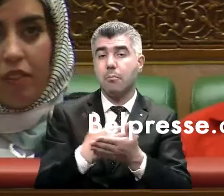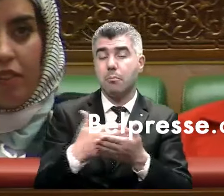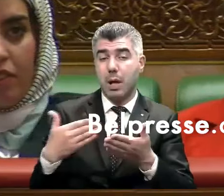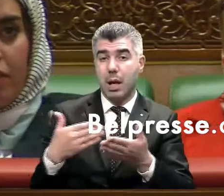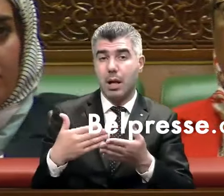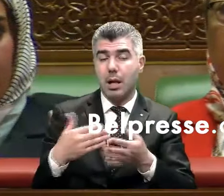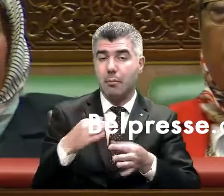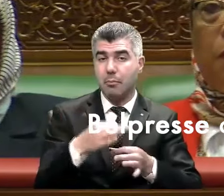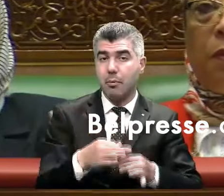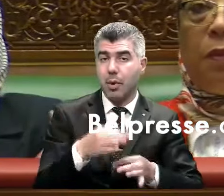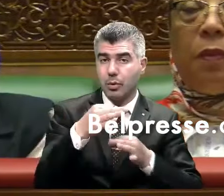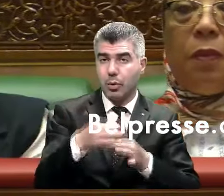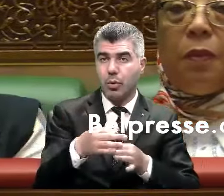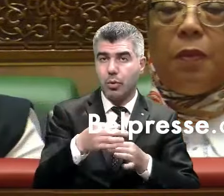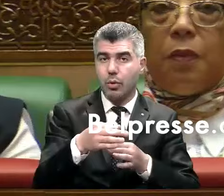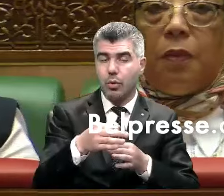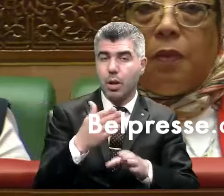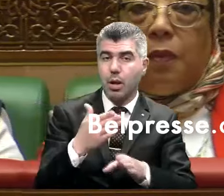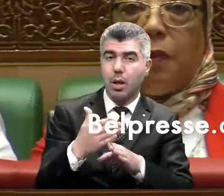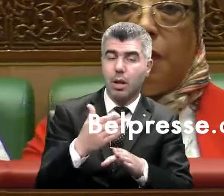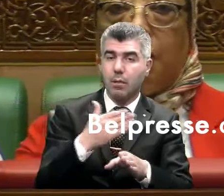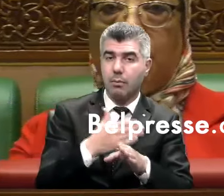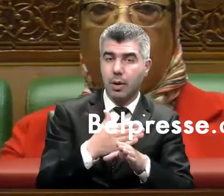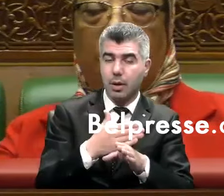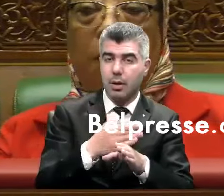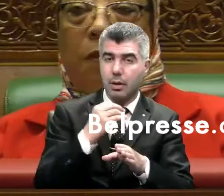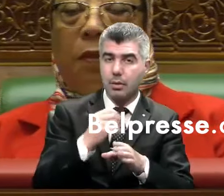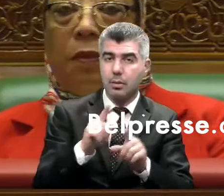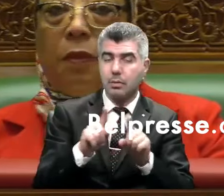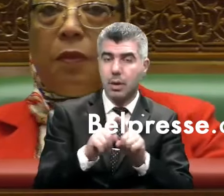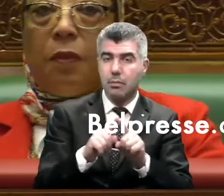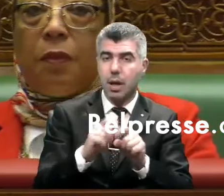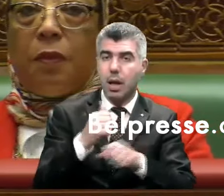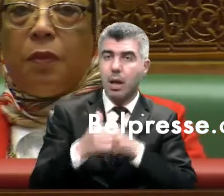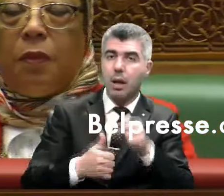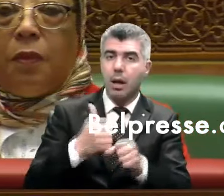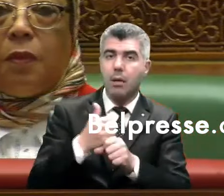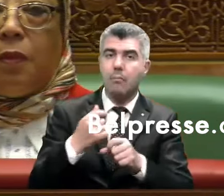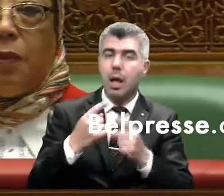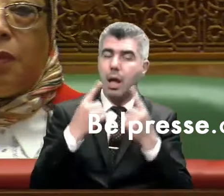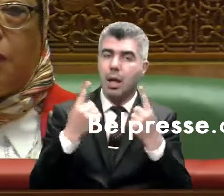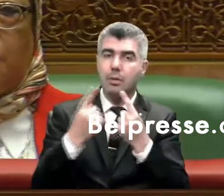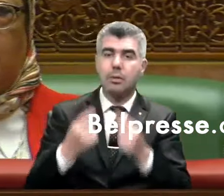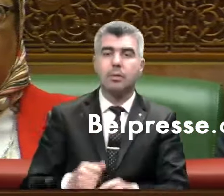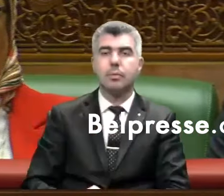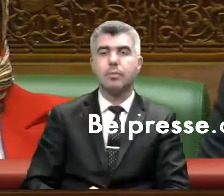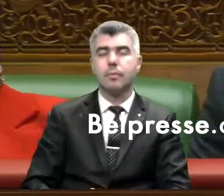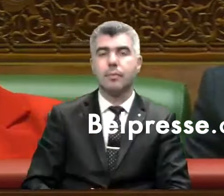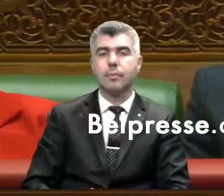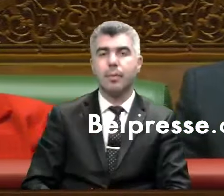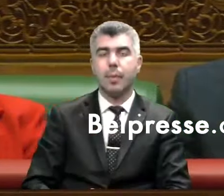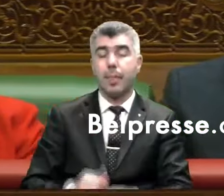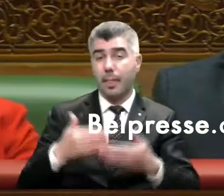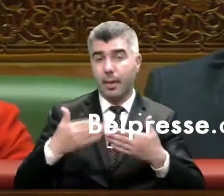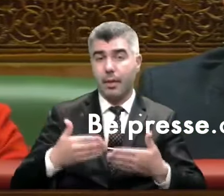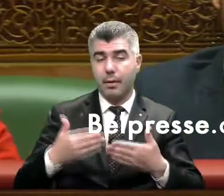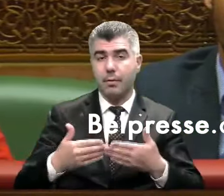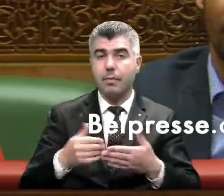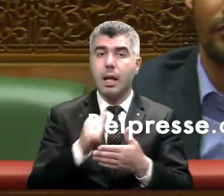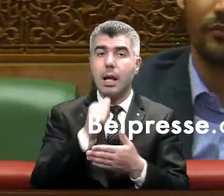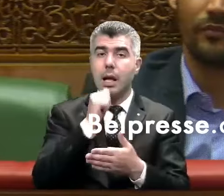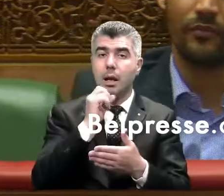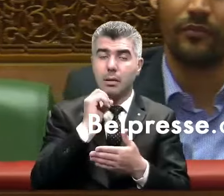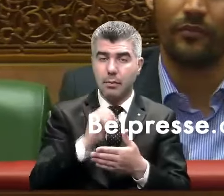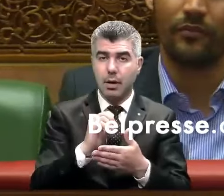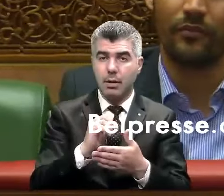الدرهم المتر المكعب اللي ك طيح في سنه عاديه الحصه المائيه المحدده